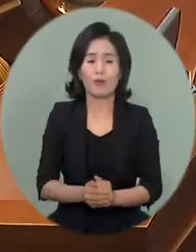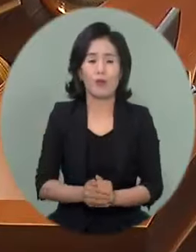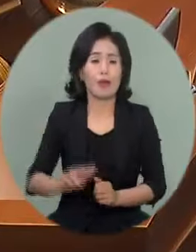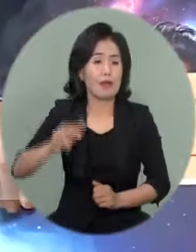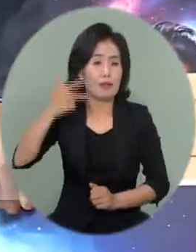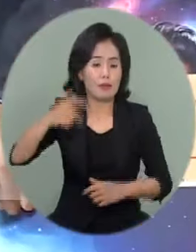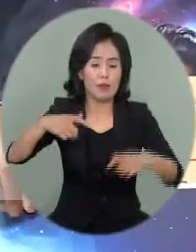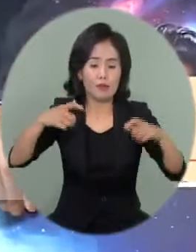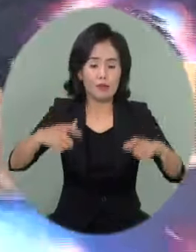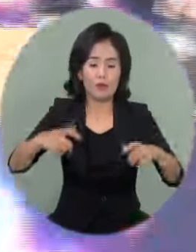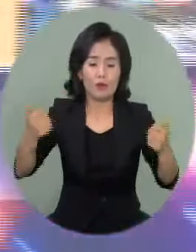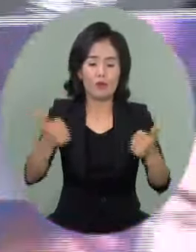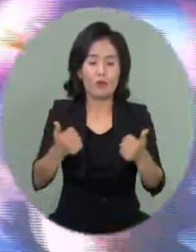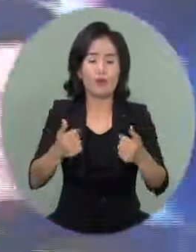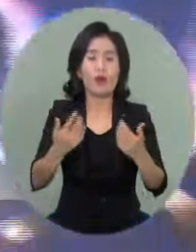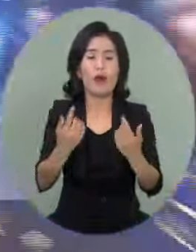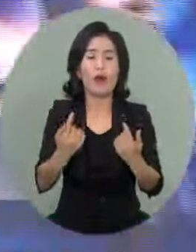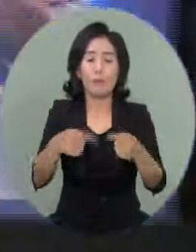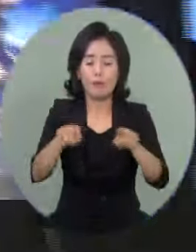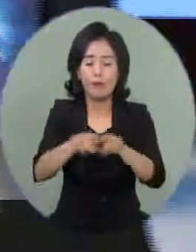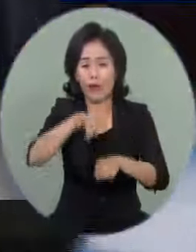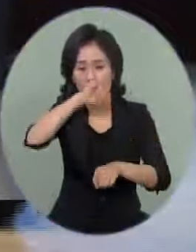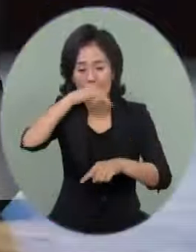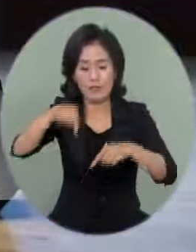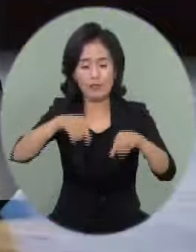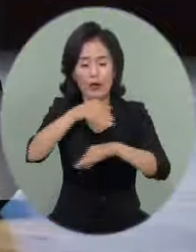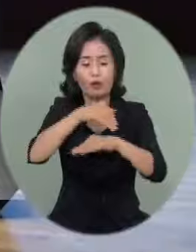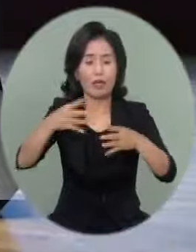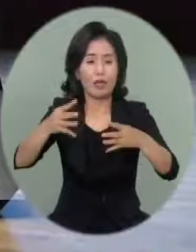다음주 지역구 국회의원들과 예산정책협의회